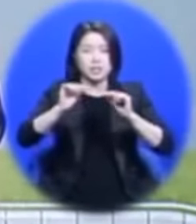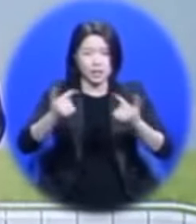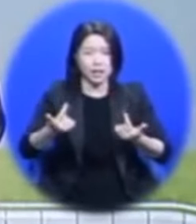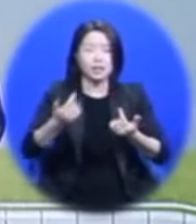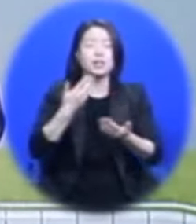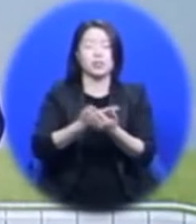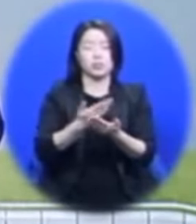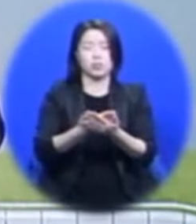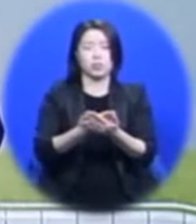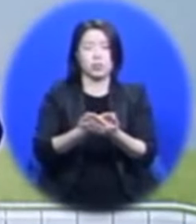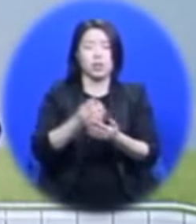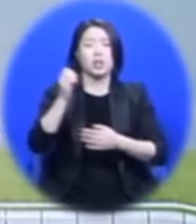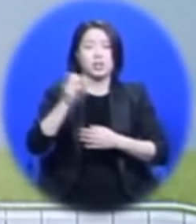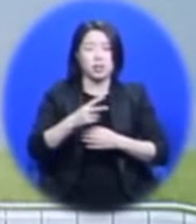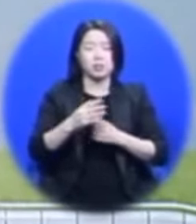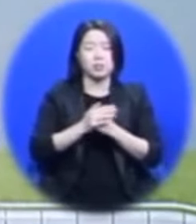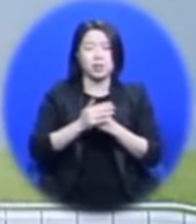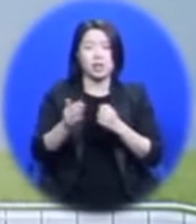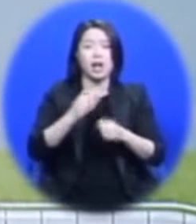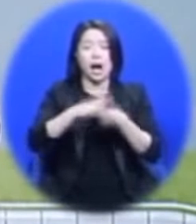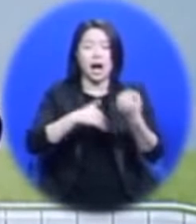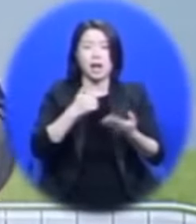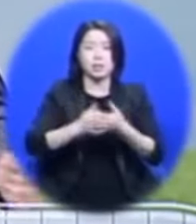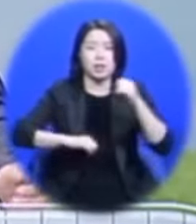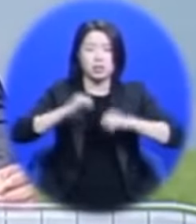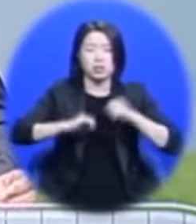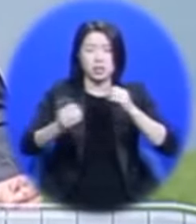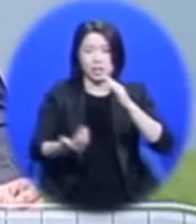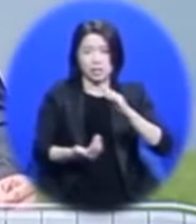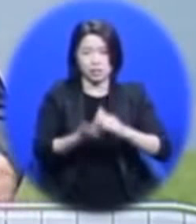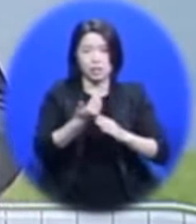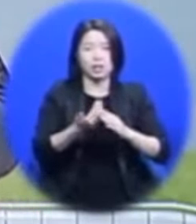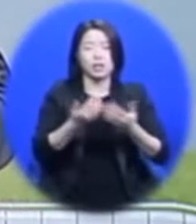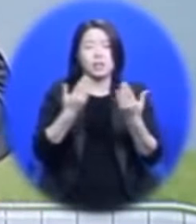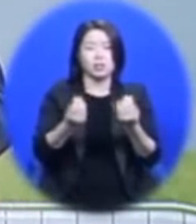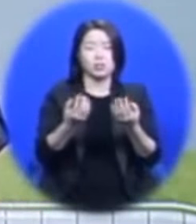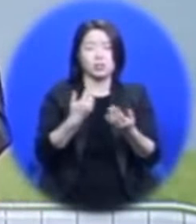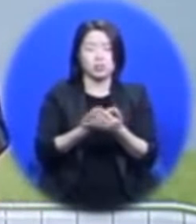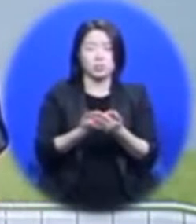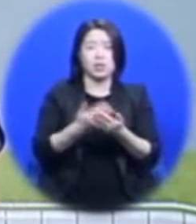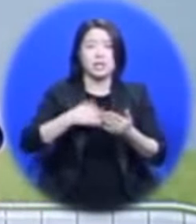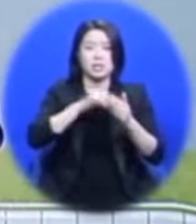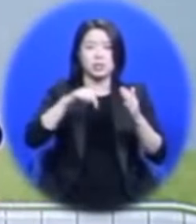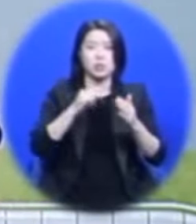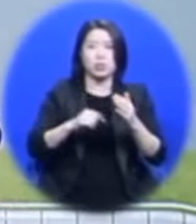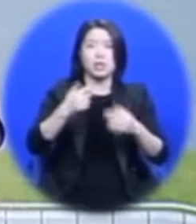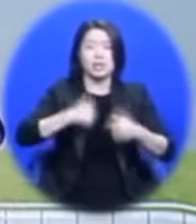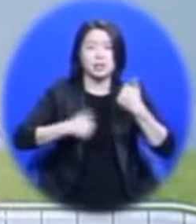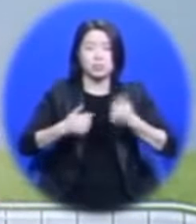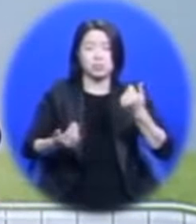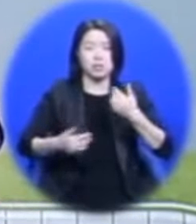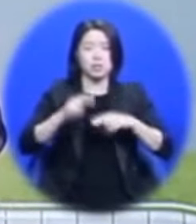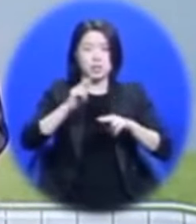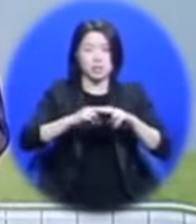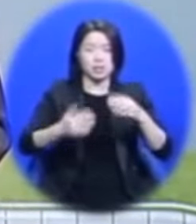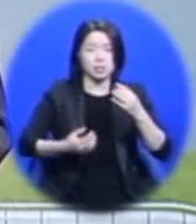하소서. 그래서 하나님의 역사가 일어나게 해주소서. 제 속에 기쁨이 샘솟고